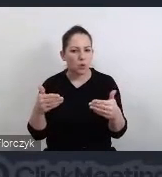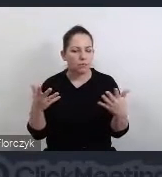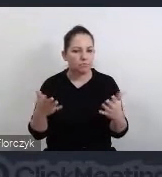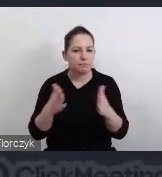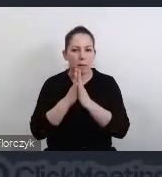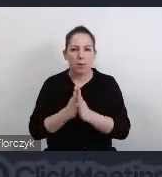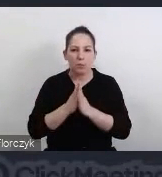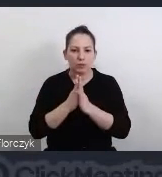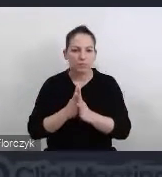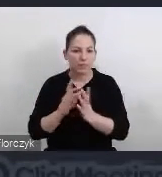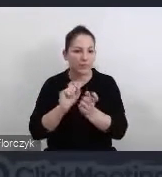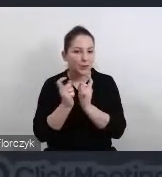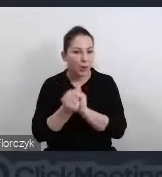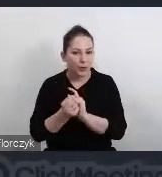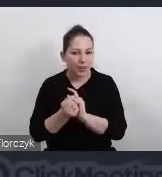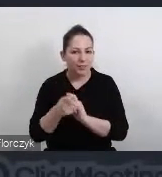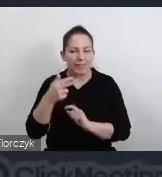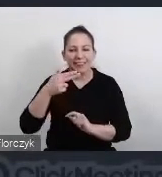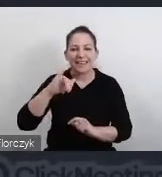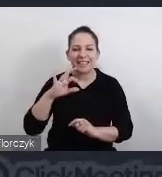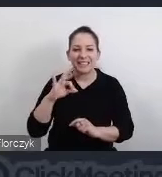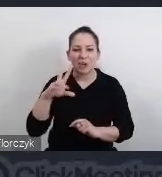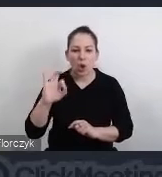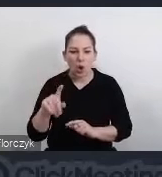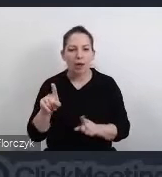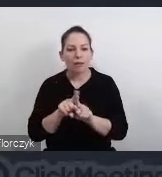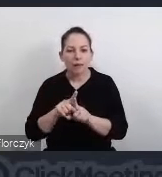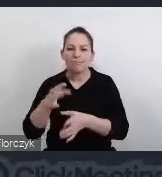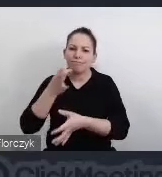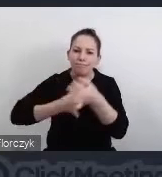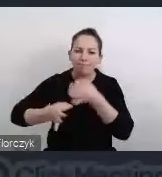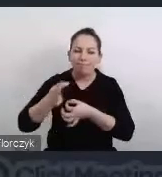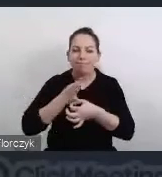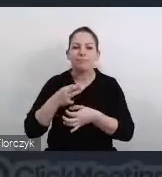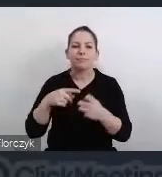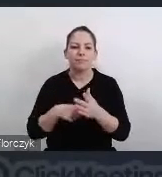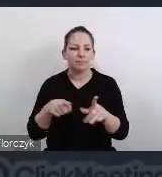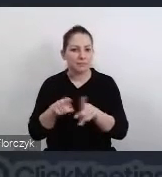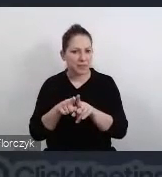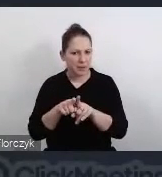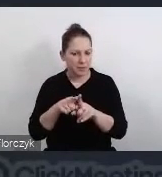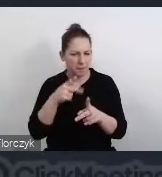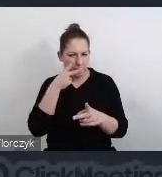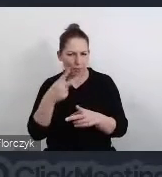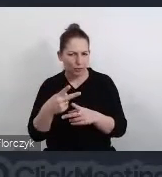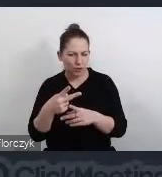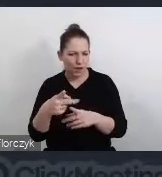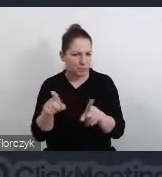poprosimy sąsiada z Niska, żeby też podzielił się, czy tak samo to postrzega,